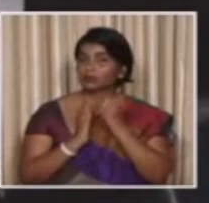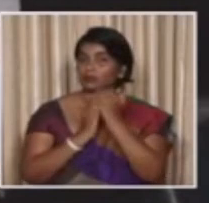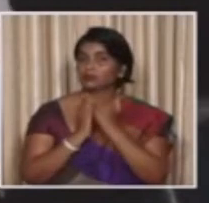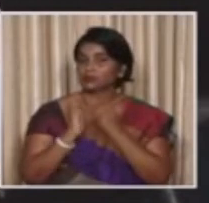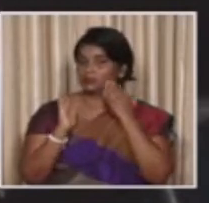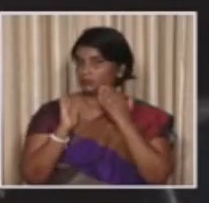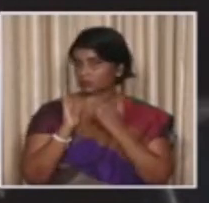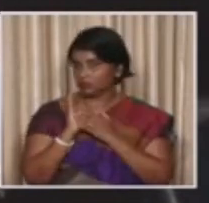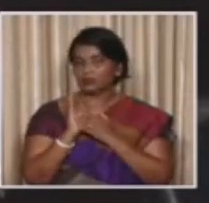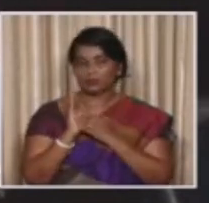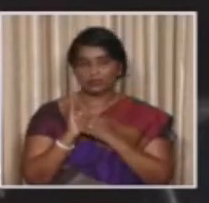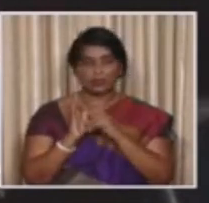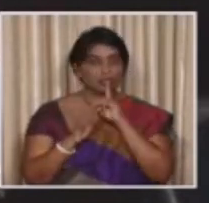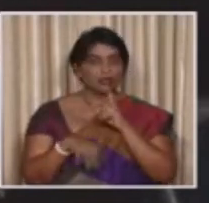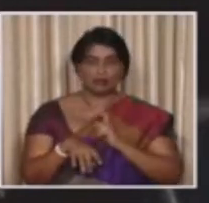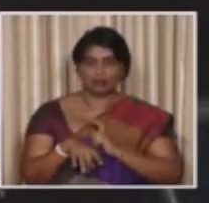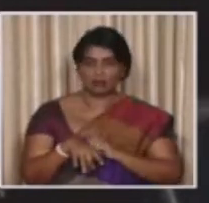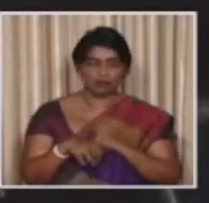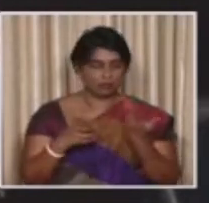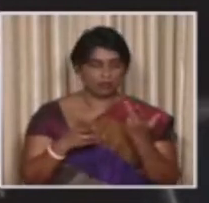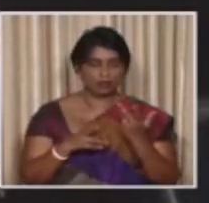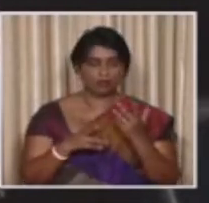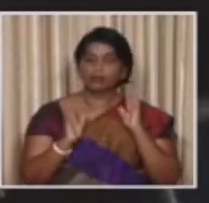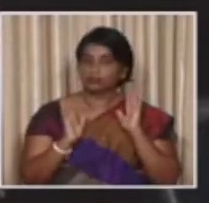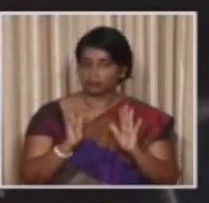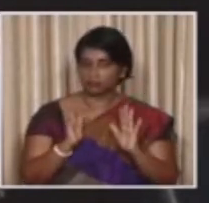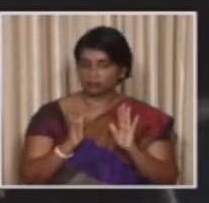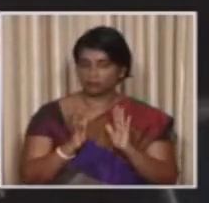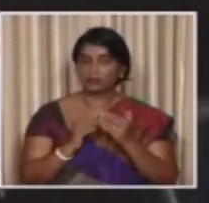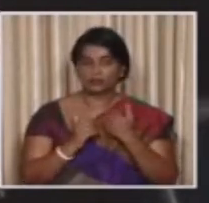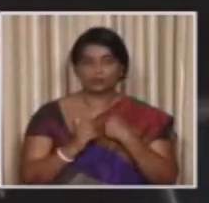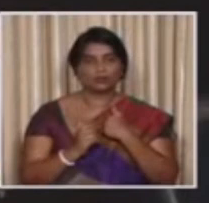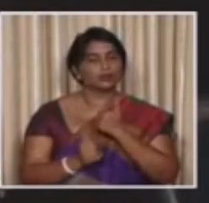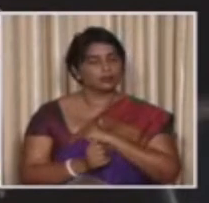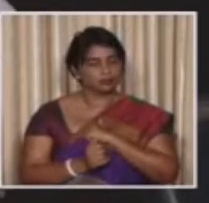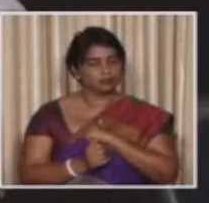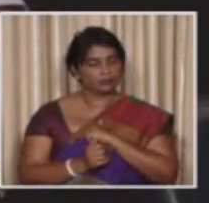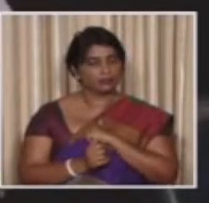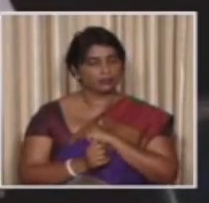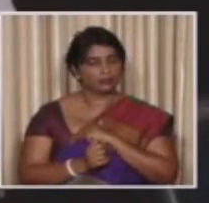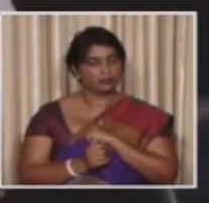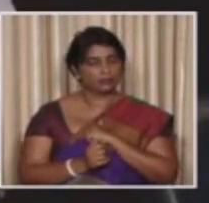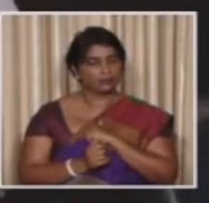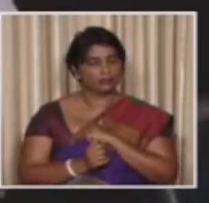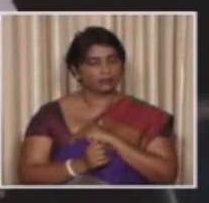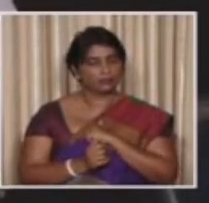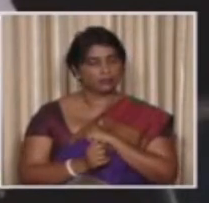ආරක්ෂාවට සම්බන්ධ කතා කරන්න අවස්ථාවක් නැහැ. නමුත් මම කැමති